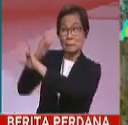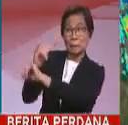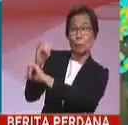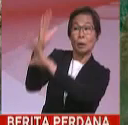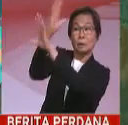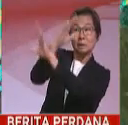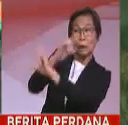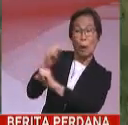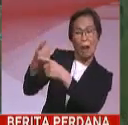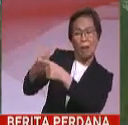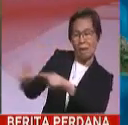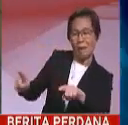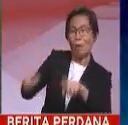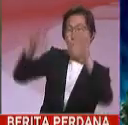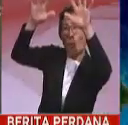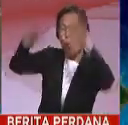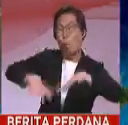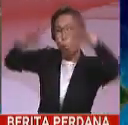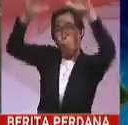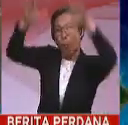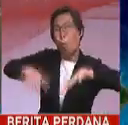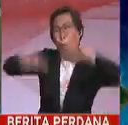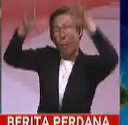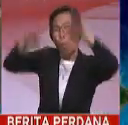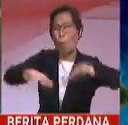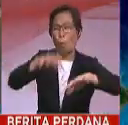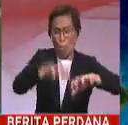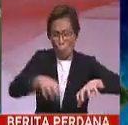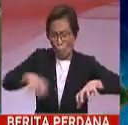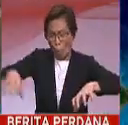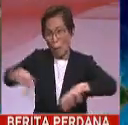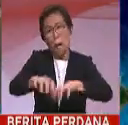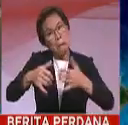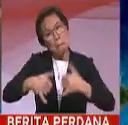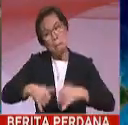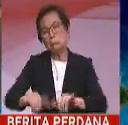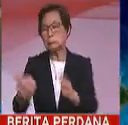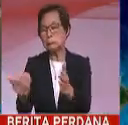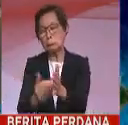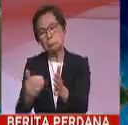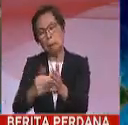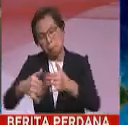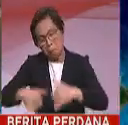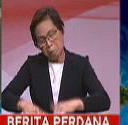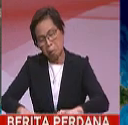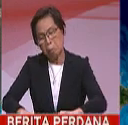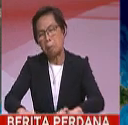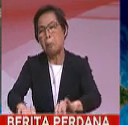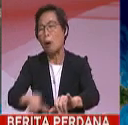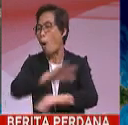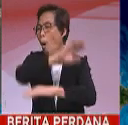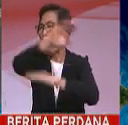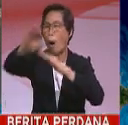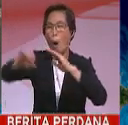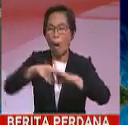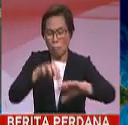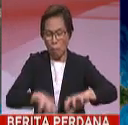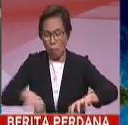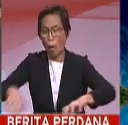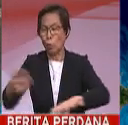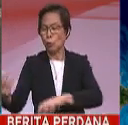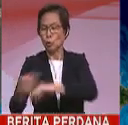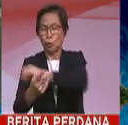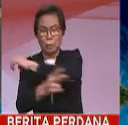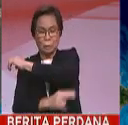Sarawak, iaitu hujan berserta ribut petir di beberapa tempat kini masih lagi berlaku di hampir kesemua bahagian di